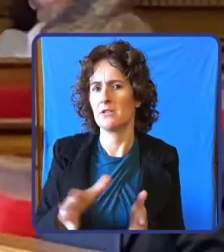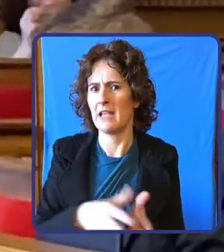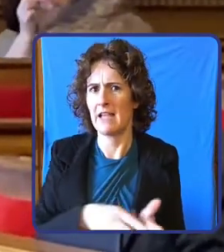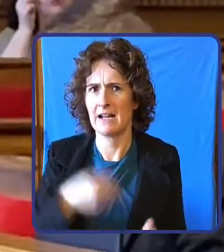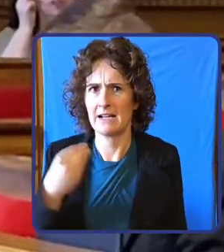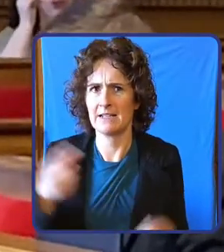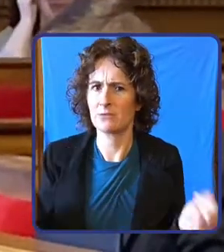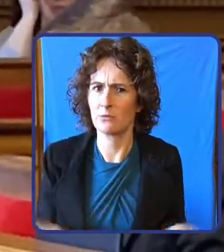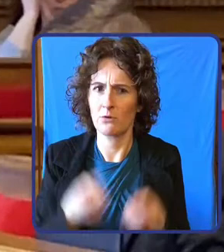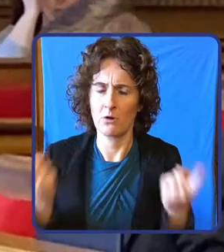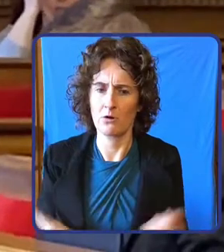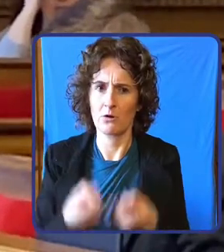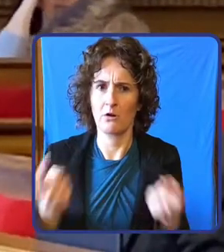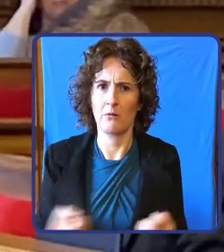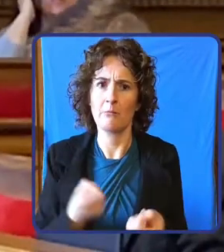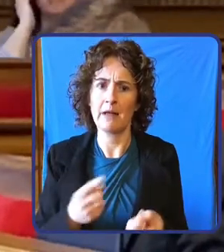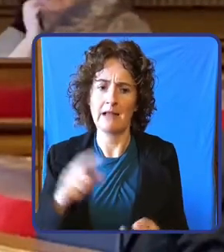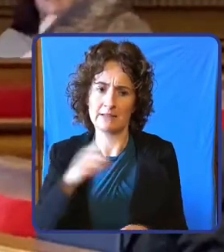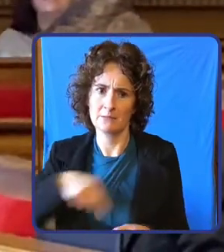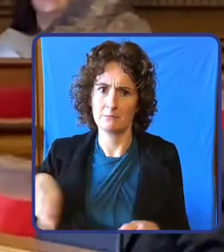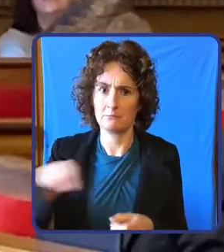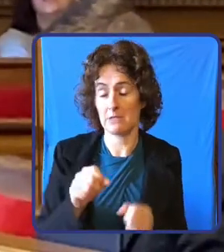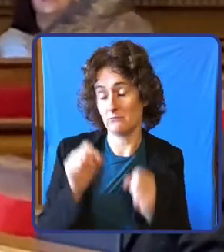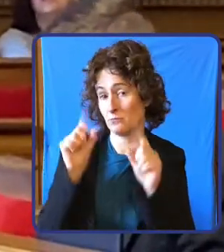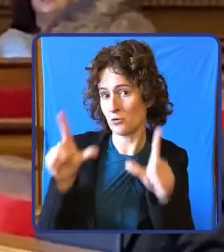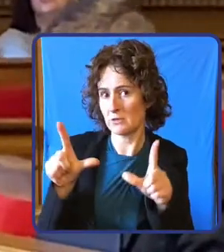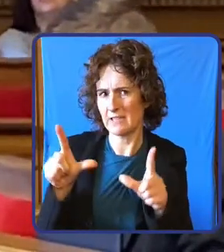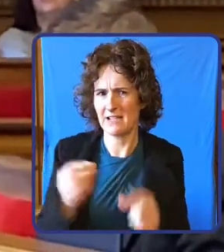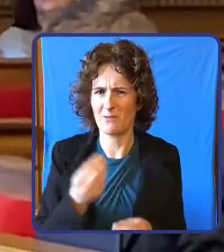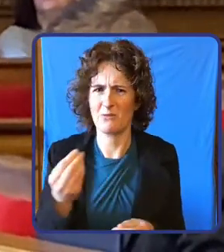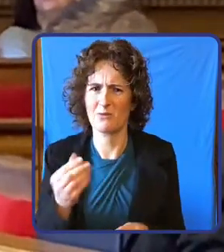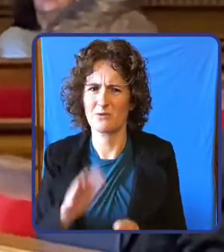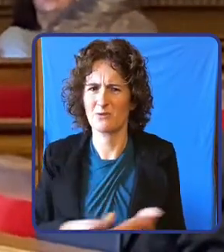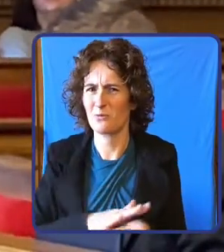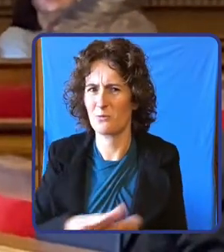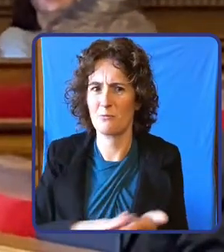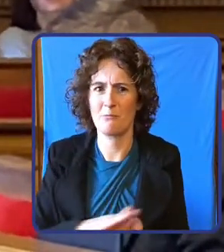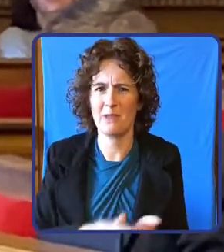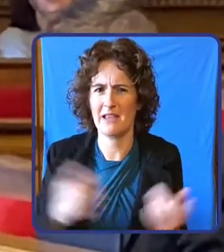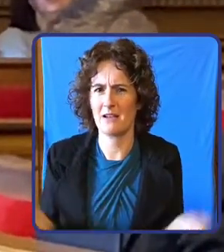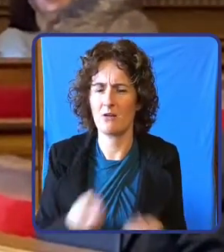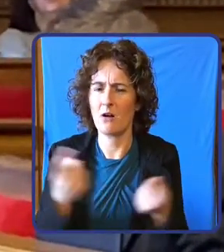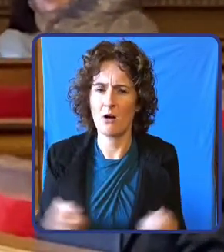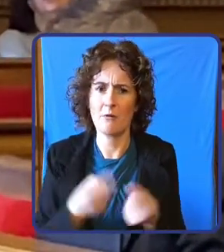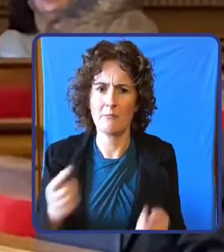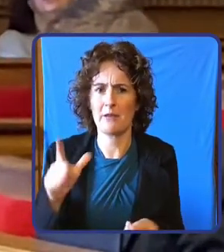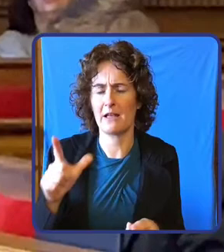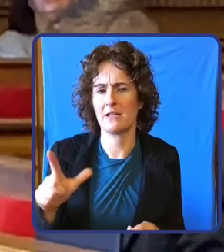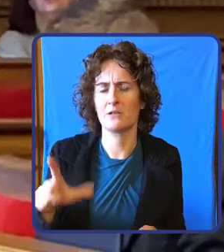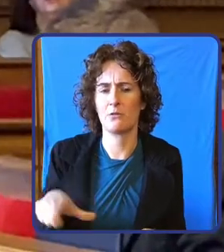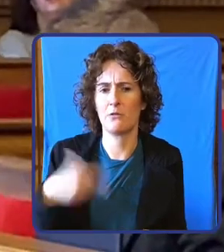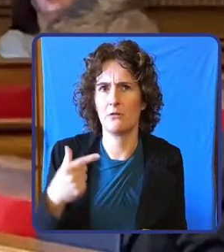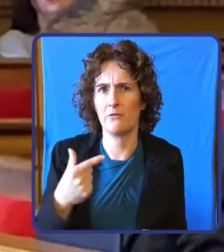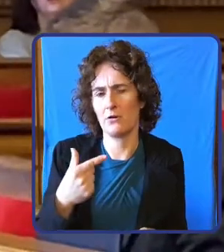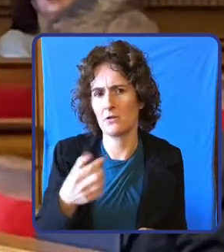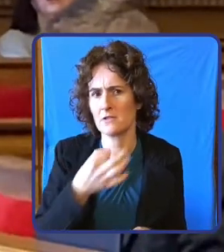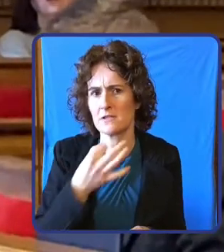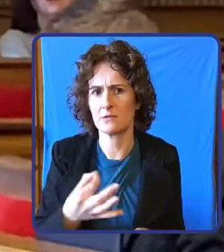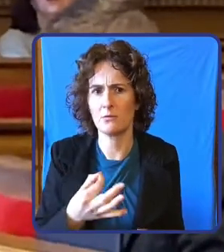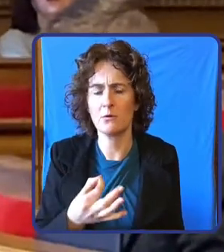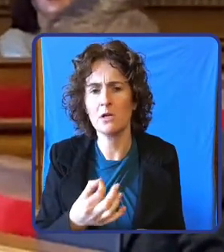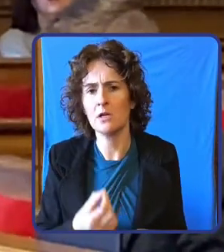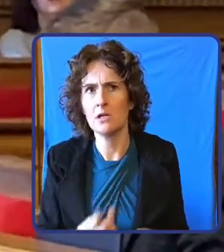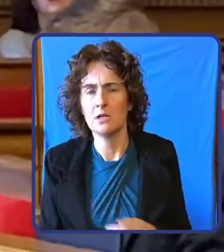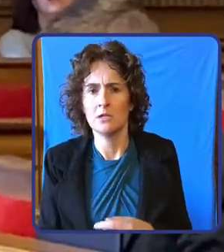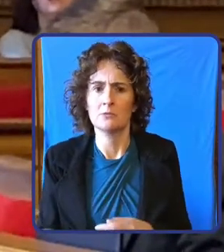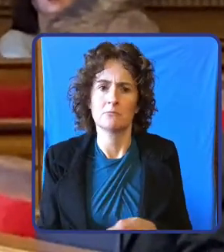milyen kampányt kezdtünk el. Utána kijött egy nagyon kedves kis naptár, ami bekerült a postaládákba, amiről